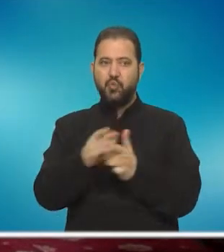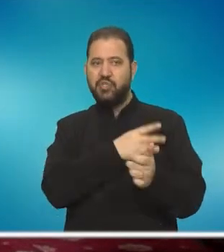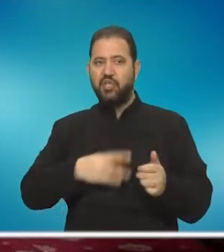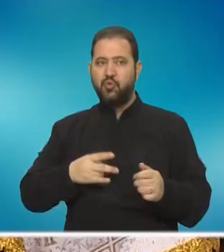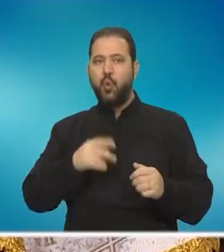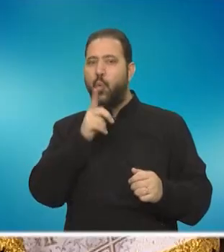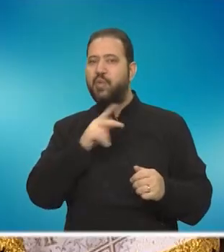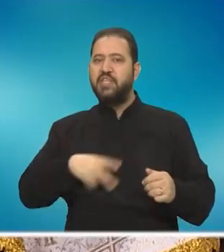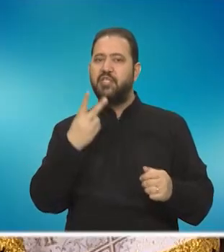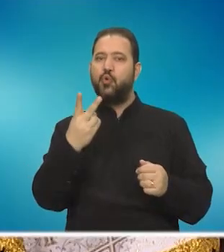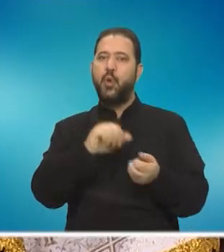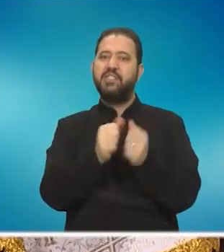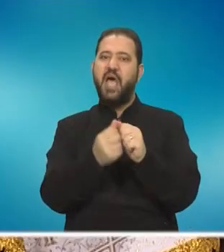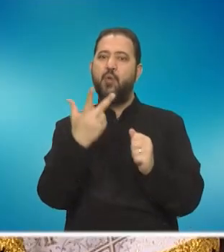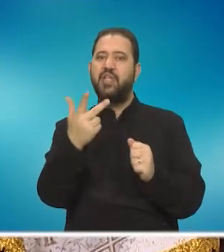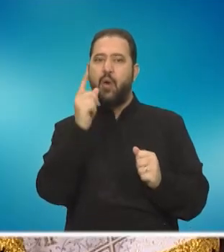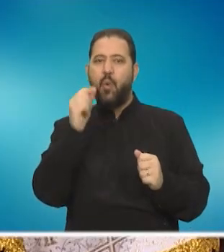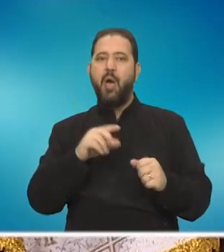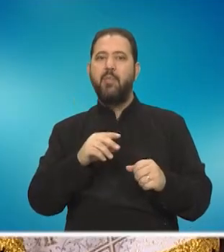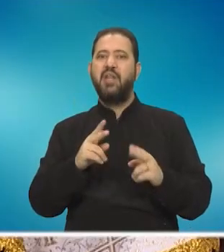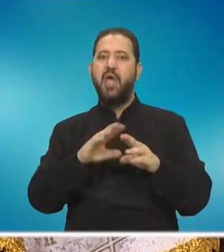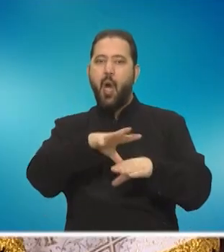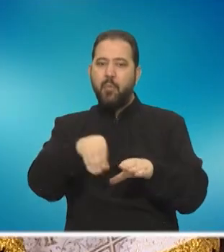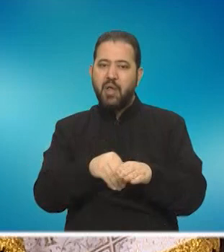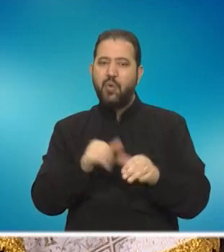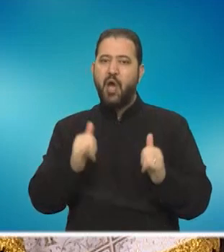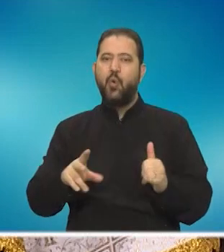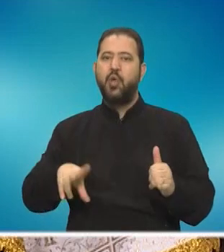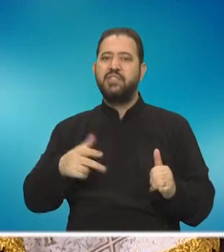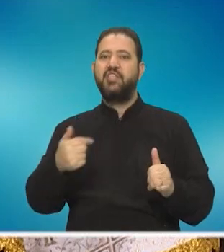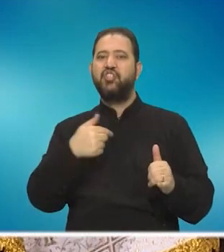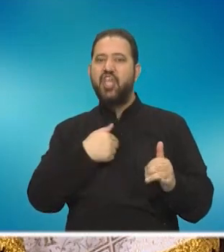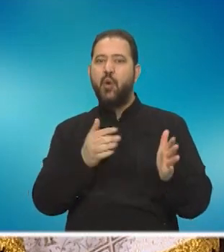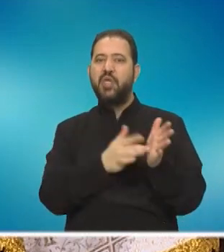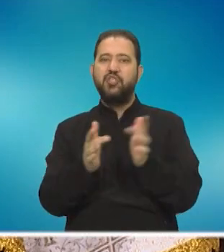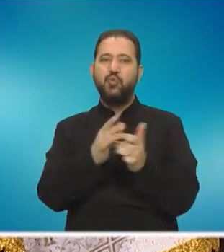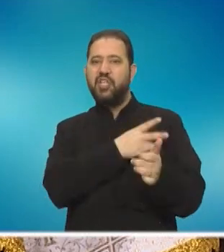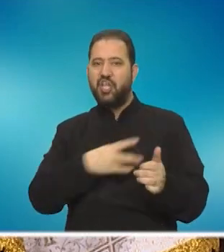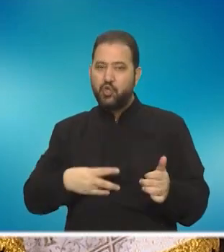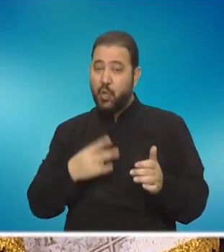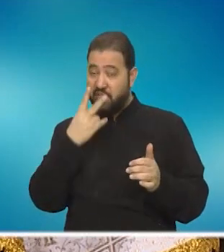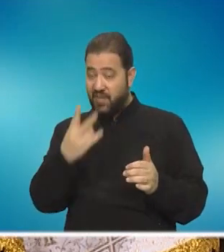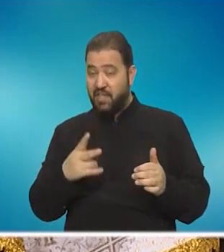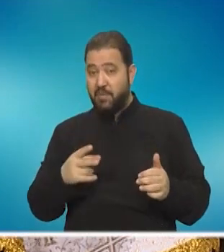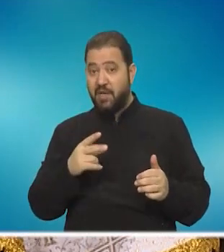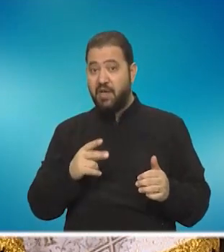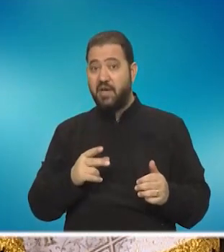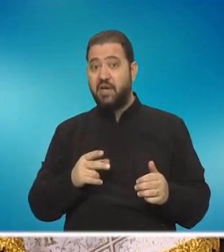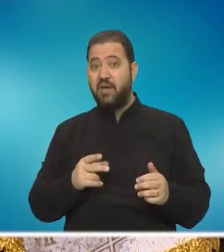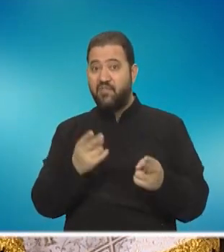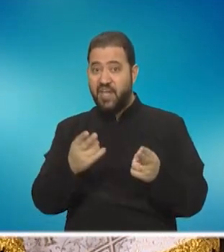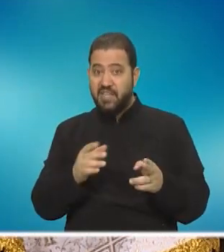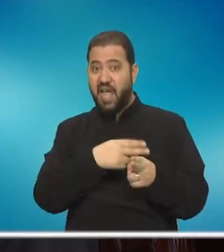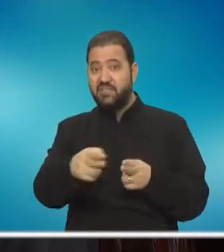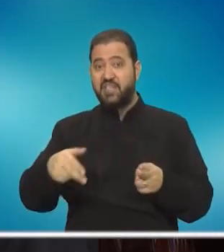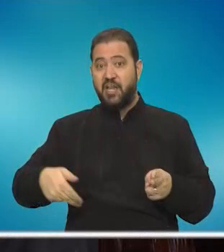trei adunați în numele meu, acolo sunt și eu în mijlocul lor. Deci iată că venind la Sfânta Liturghie, stăm cu Hristos. Părinte